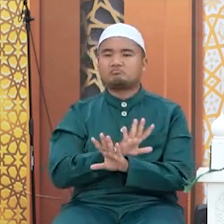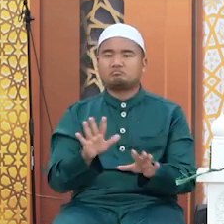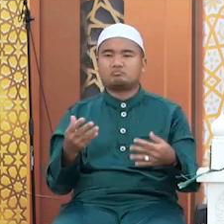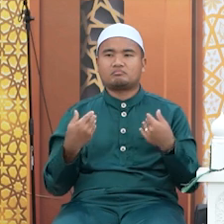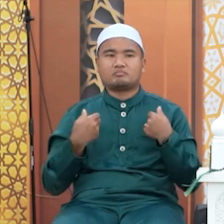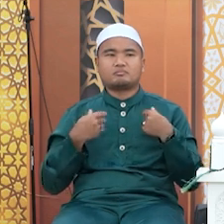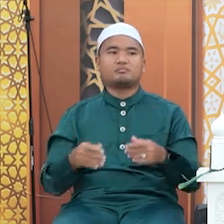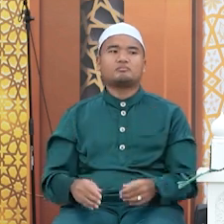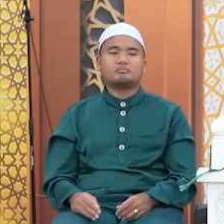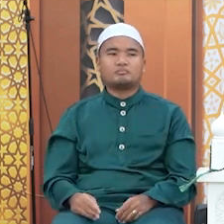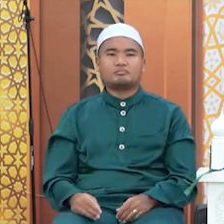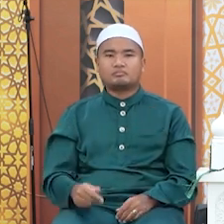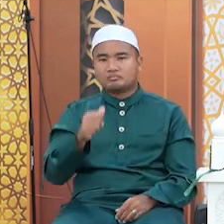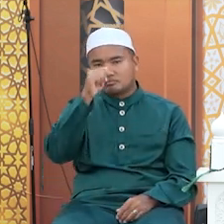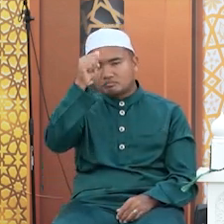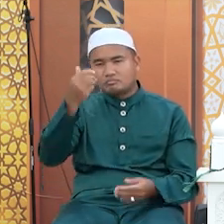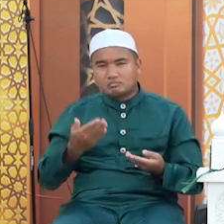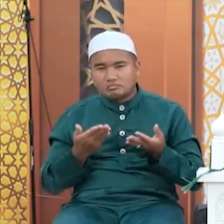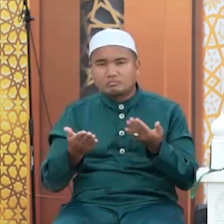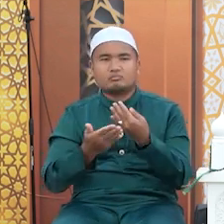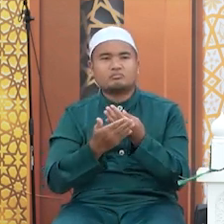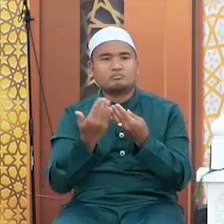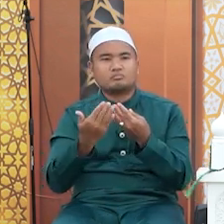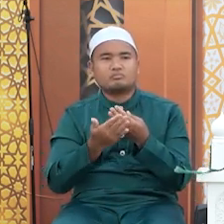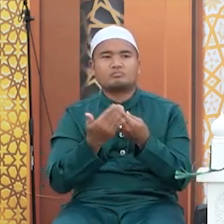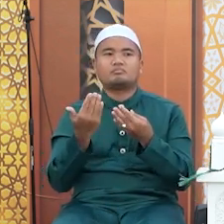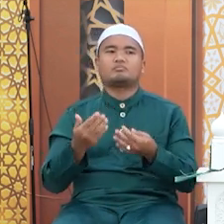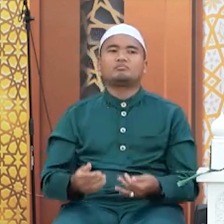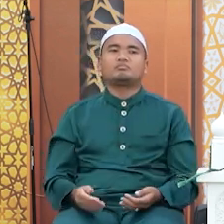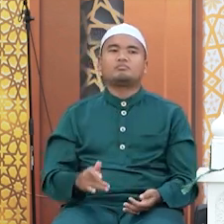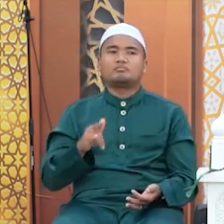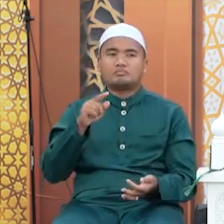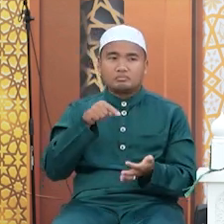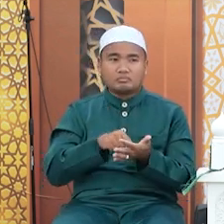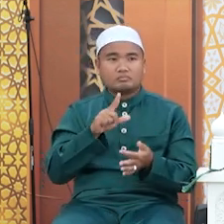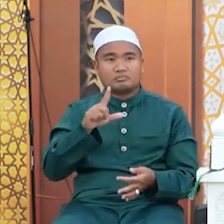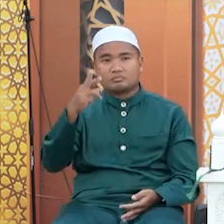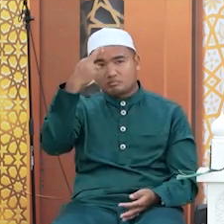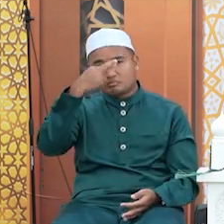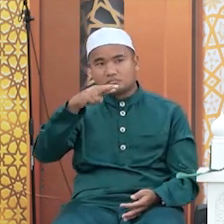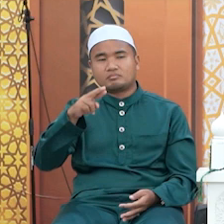Allah bagi kemudahan. Ini rahmat. Baik.